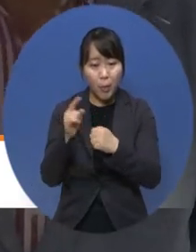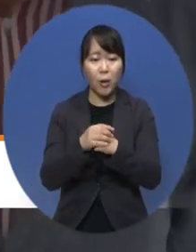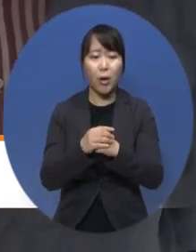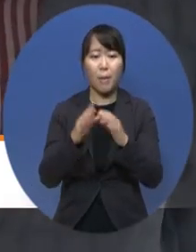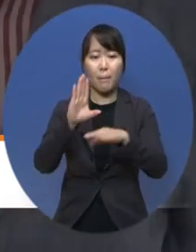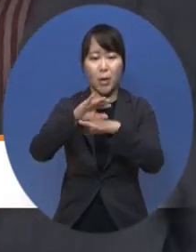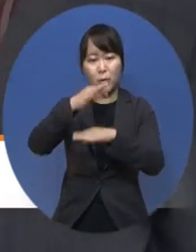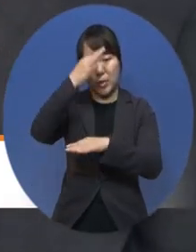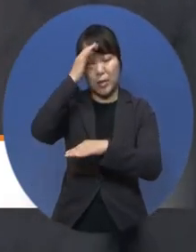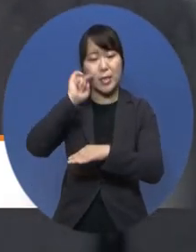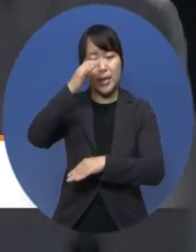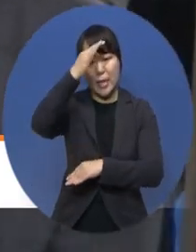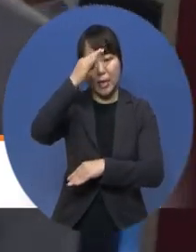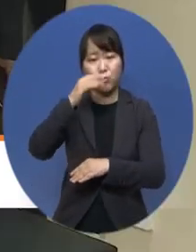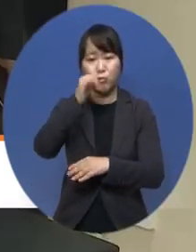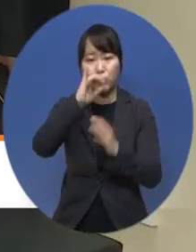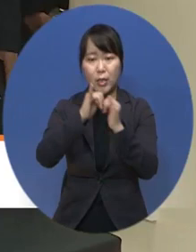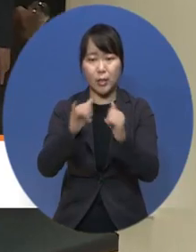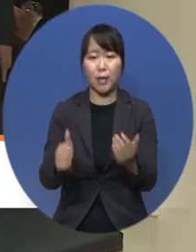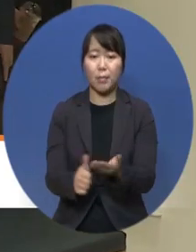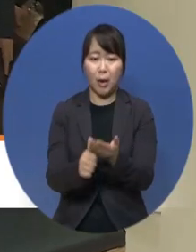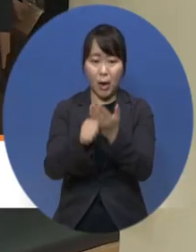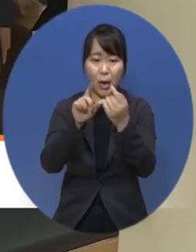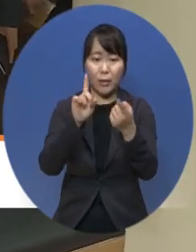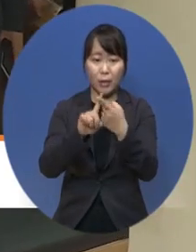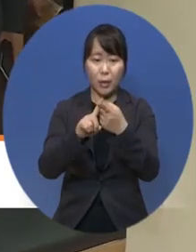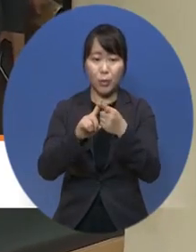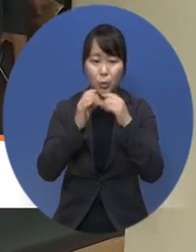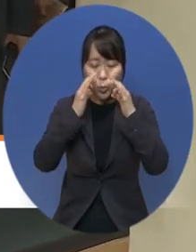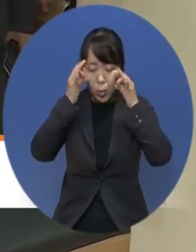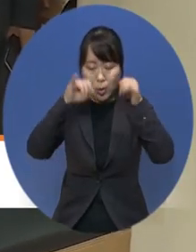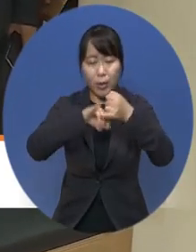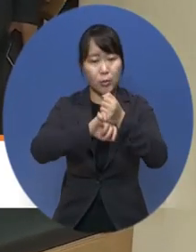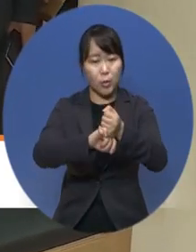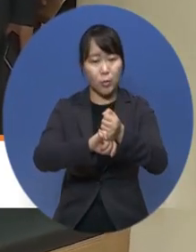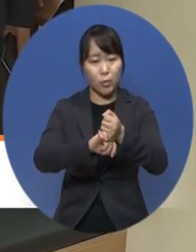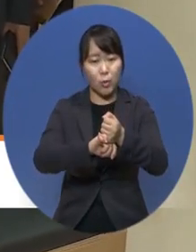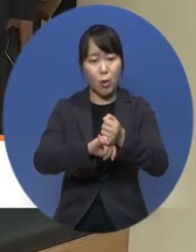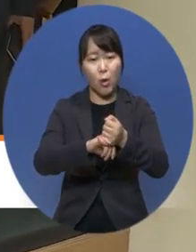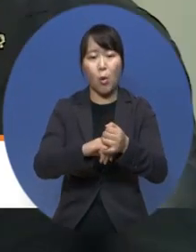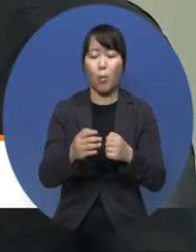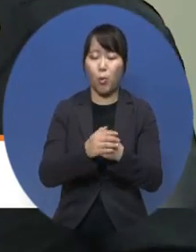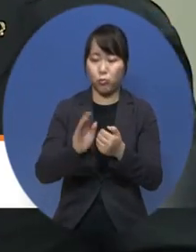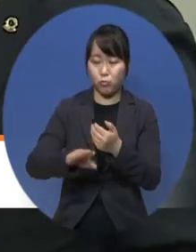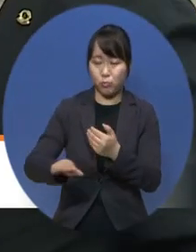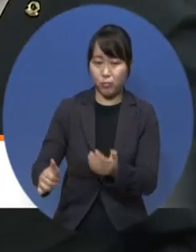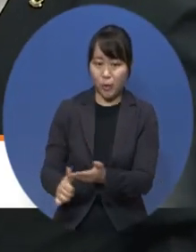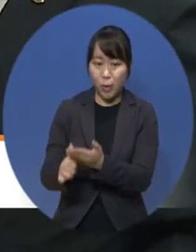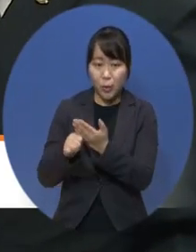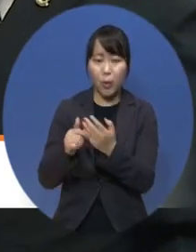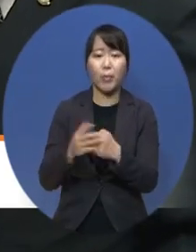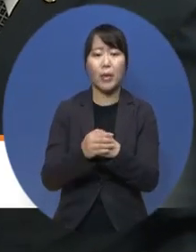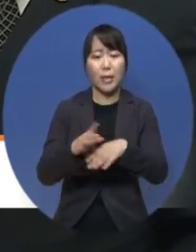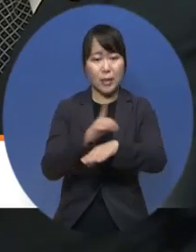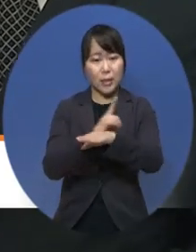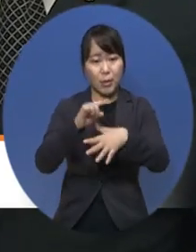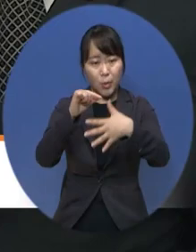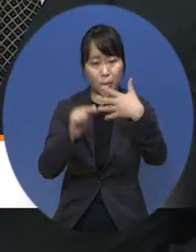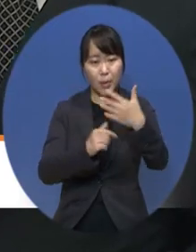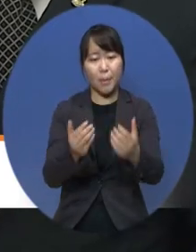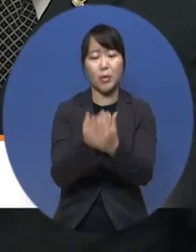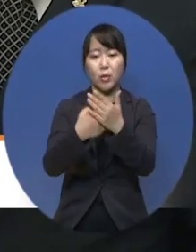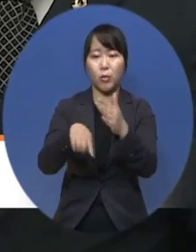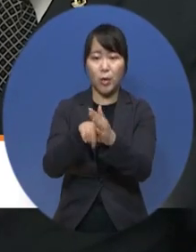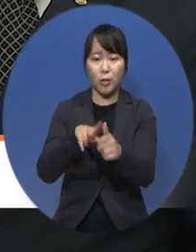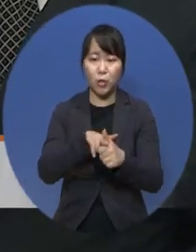인재 양성을 위한 공동 노력을 약속하는 자리로 후학 양성에 필요한 교육과 디지털 콘텐츠 발전을 위한